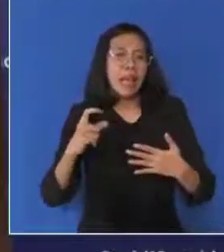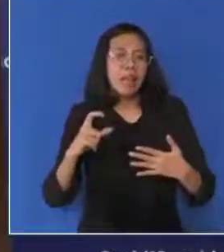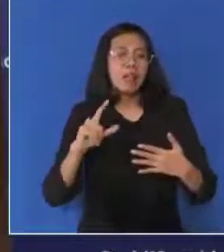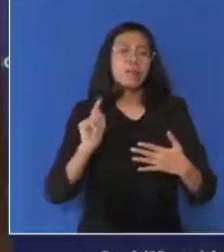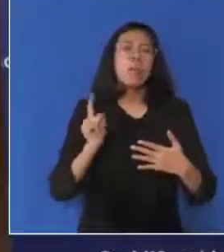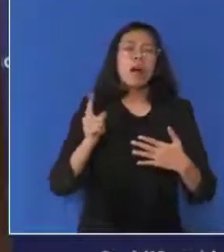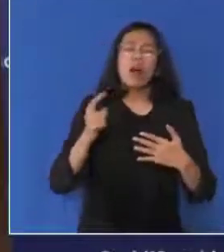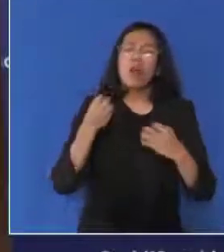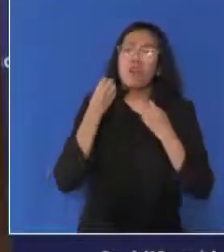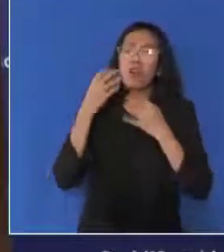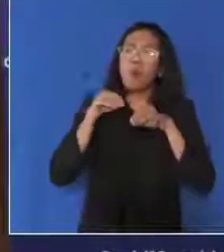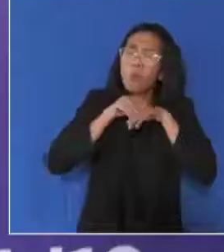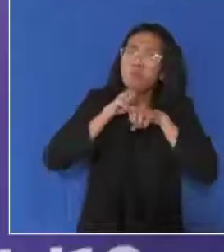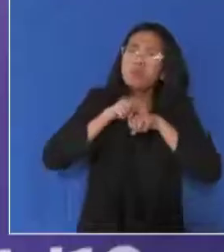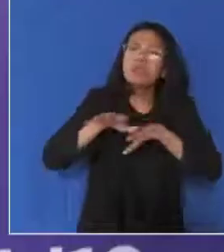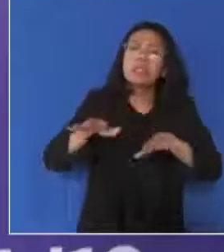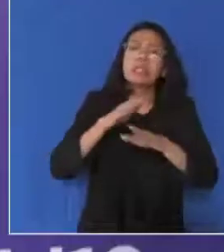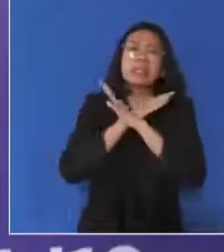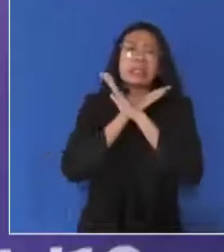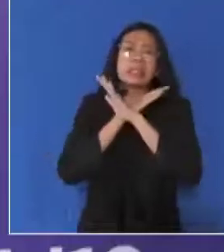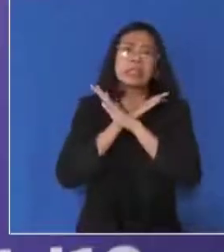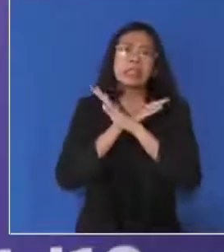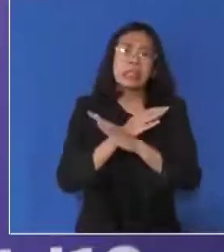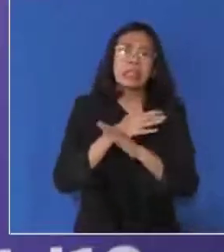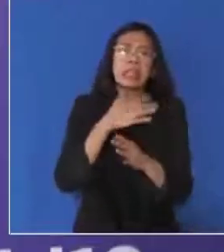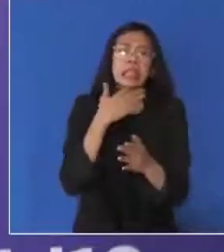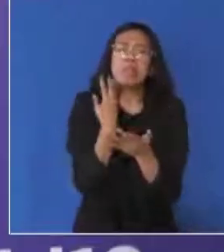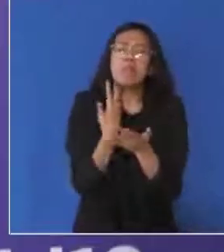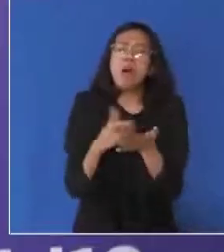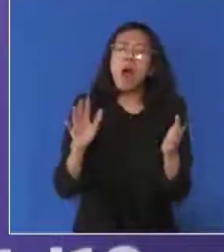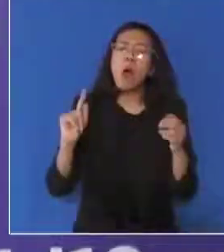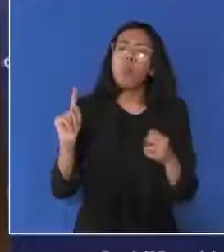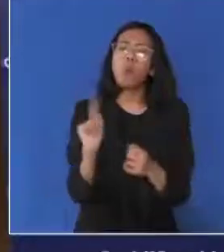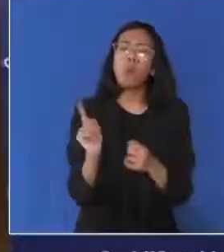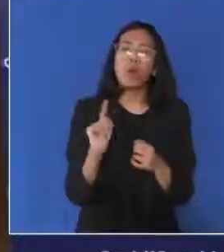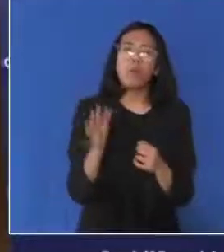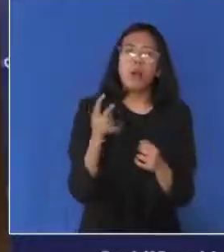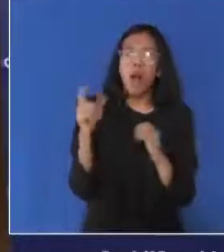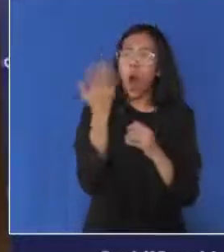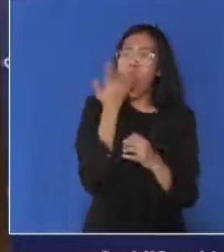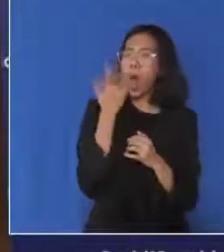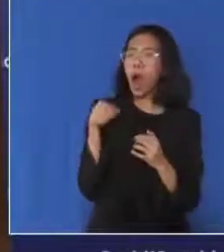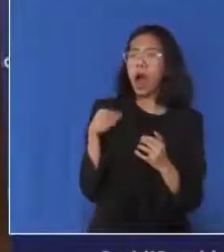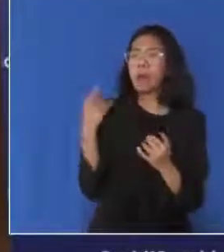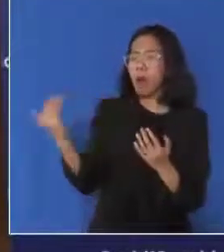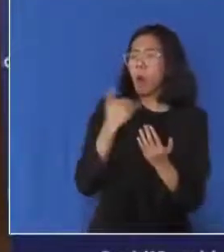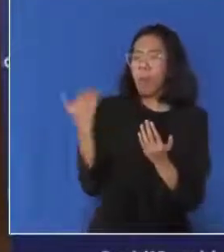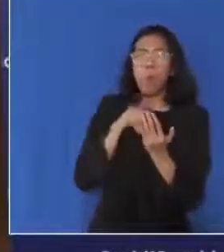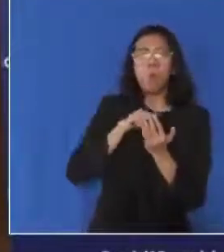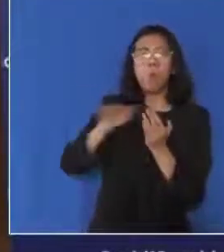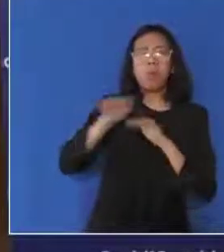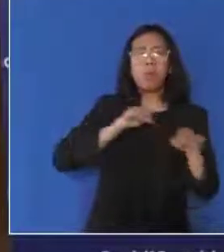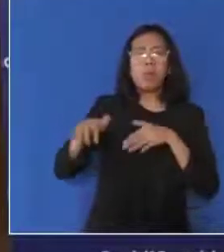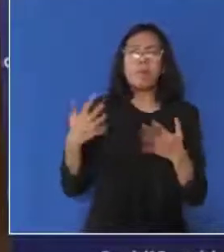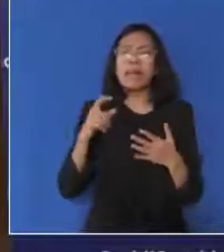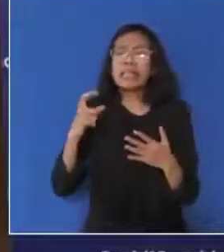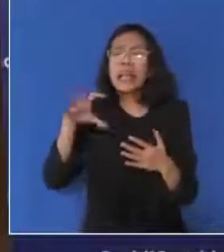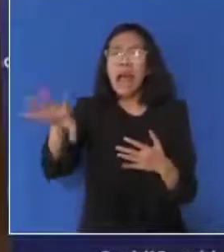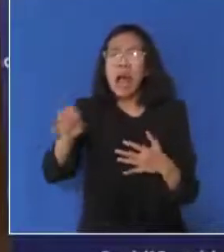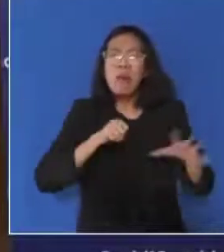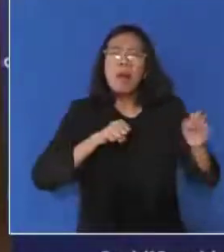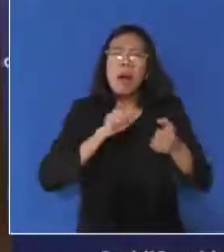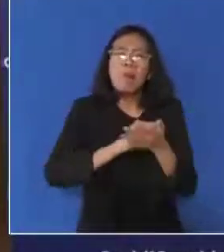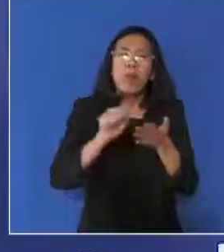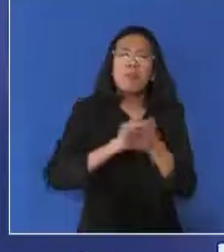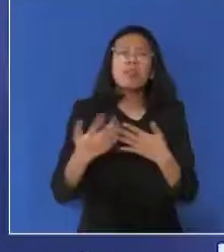kesebar gitu padahal itu salahkan sering sekali kita seperti itu ya kita nggak sengaja Aduh gimana ya caranya gitu kalifikasi enggak